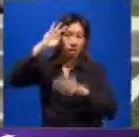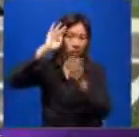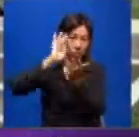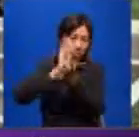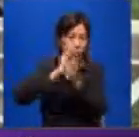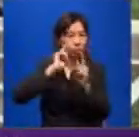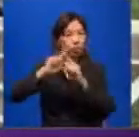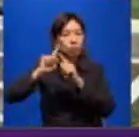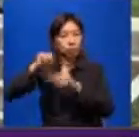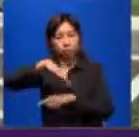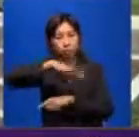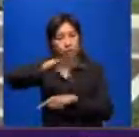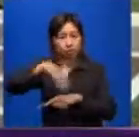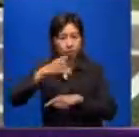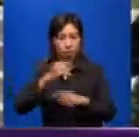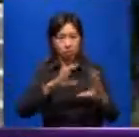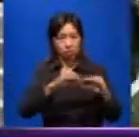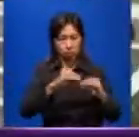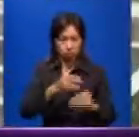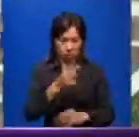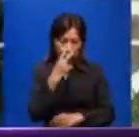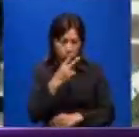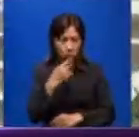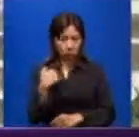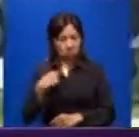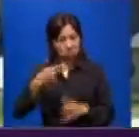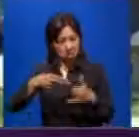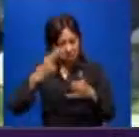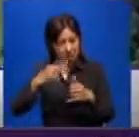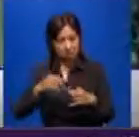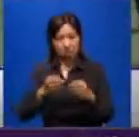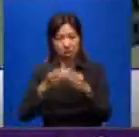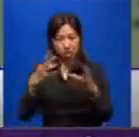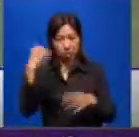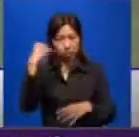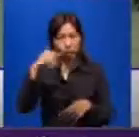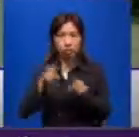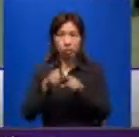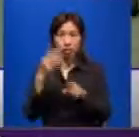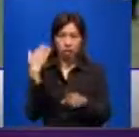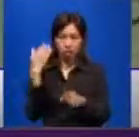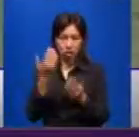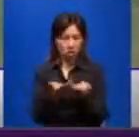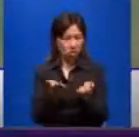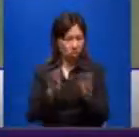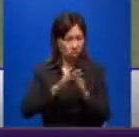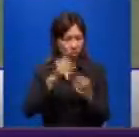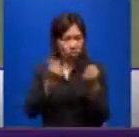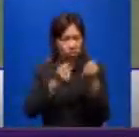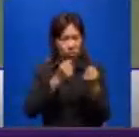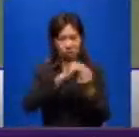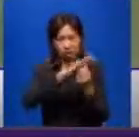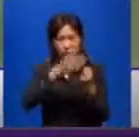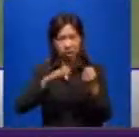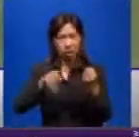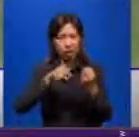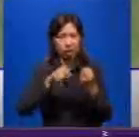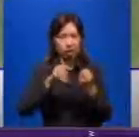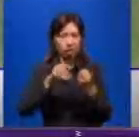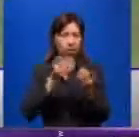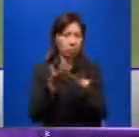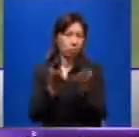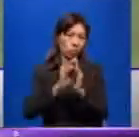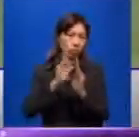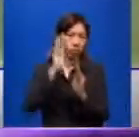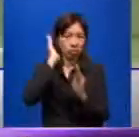บันนังสตาหลังเกิดเหตุรุนแรงอย่างต่อเนื่องโดยเฉพาะเหตุยิงรถยนต์ของครอบครัวนายอับดุลฮากิม